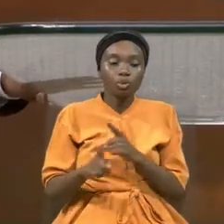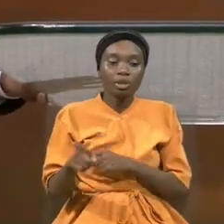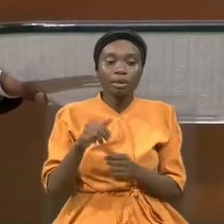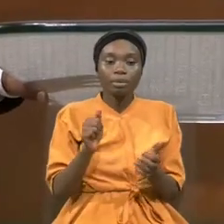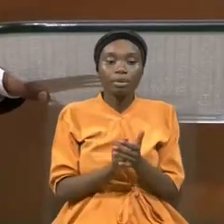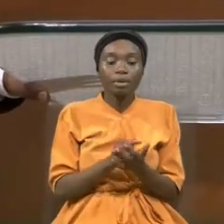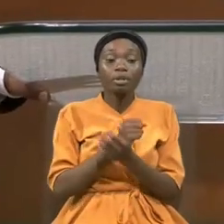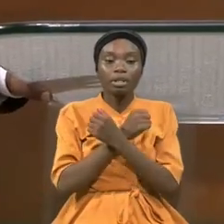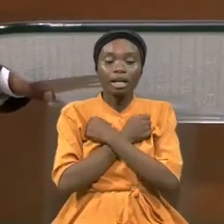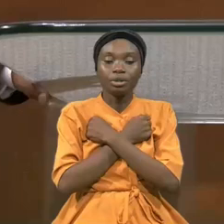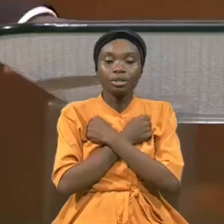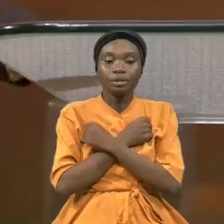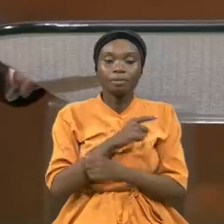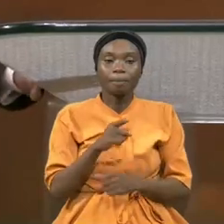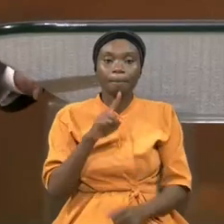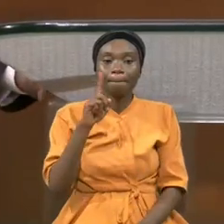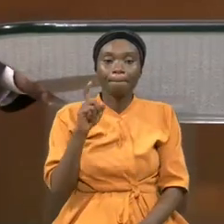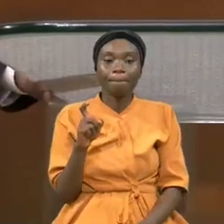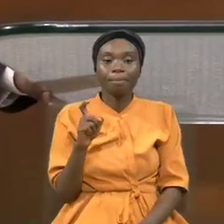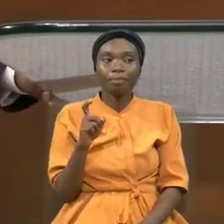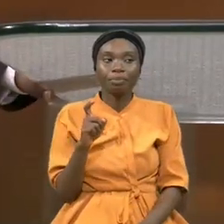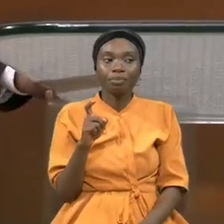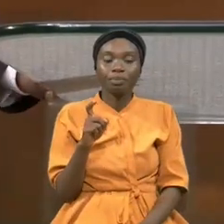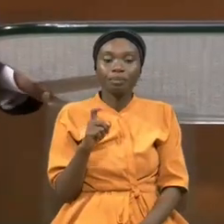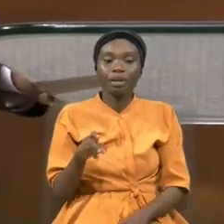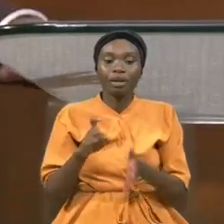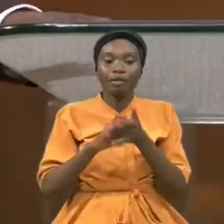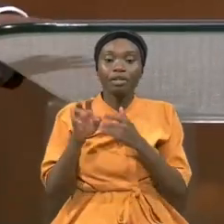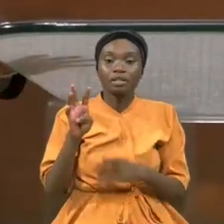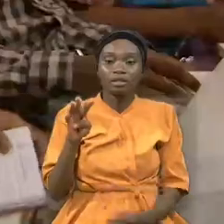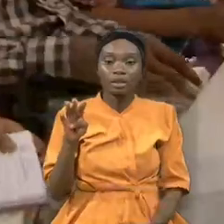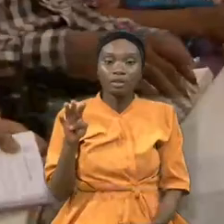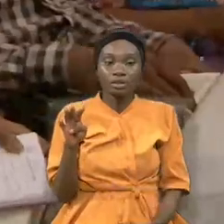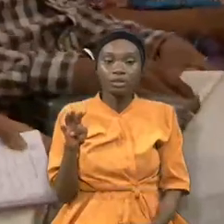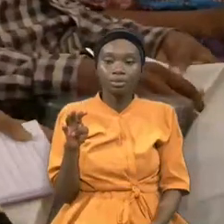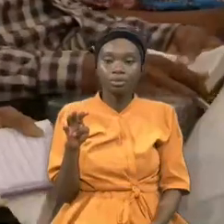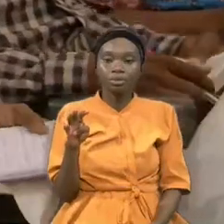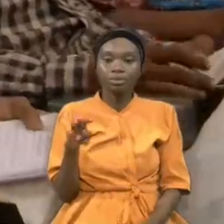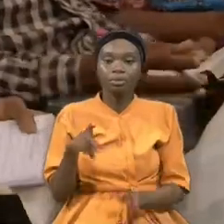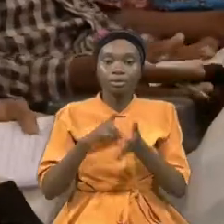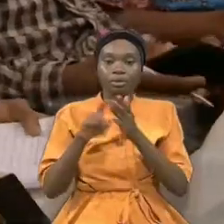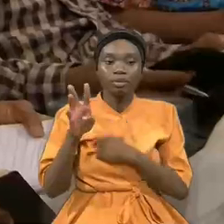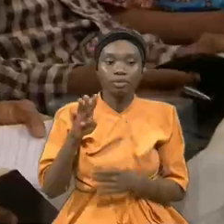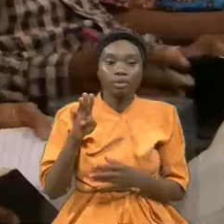à ceux qui l'aiment? Ouais, le verset 14.